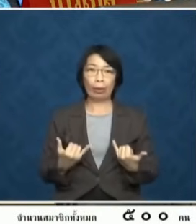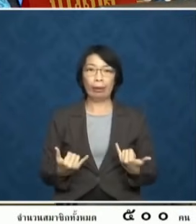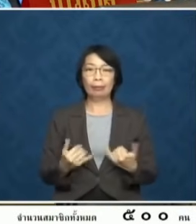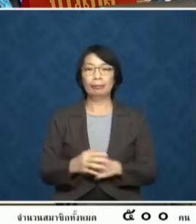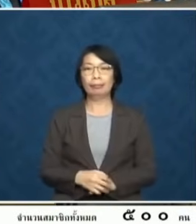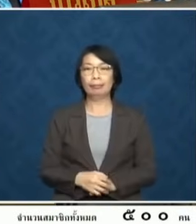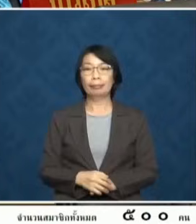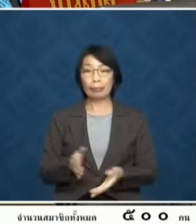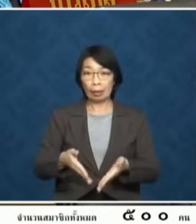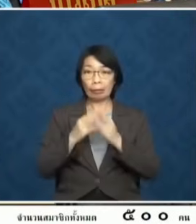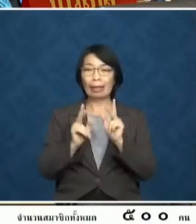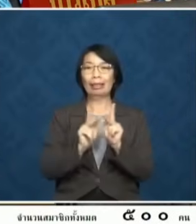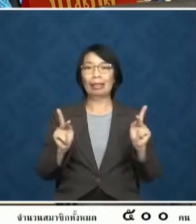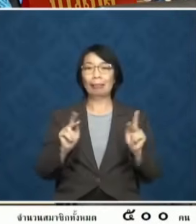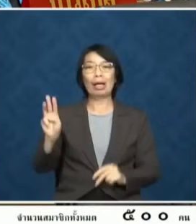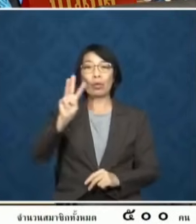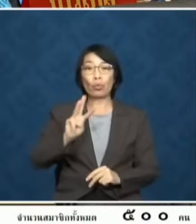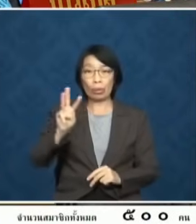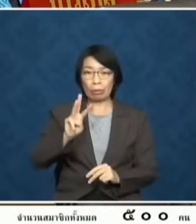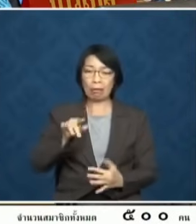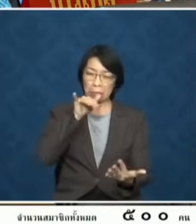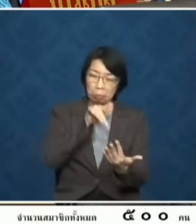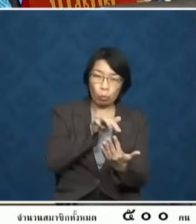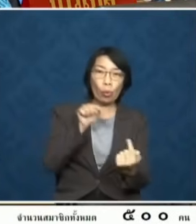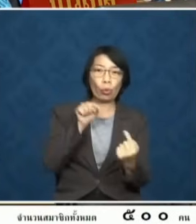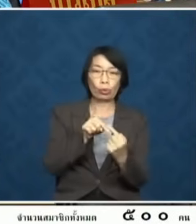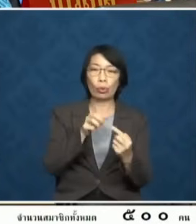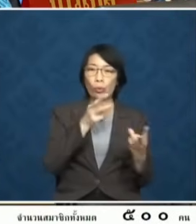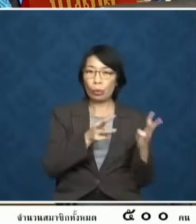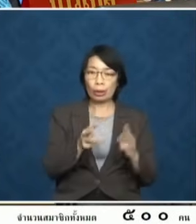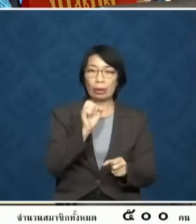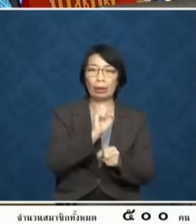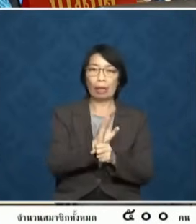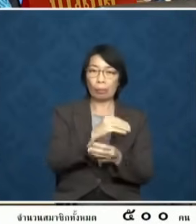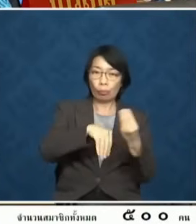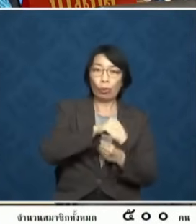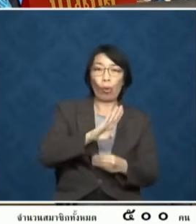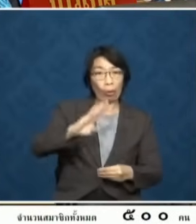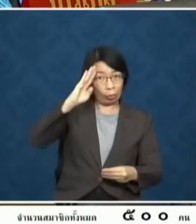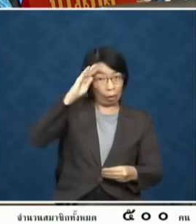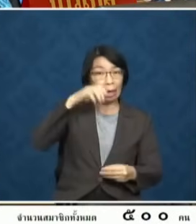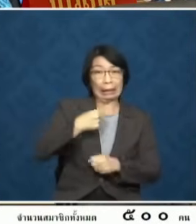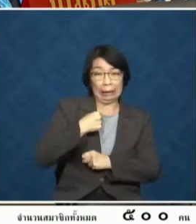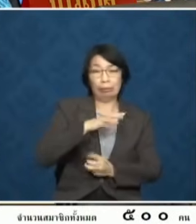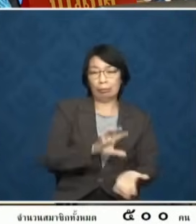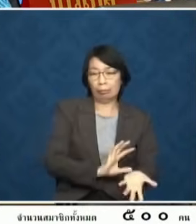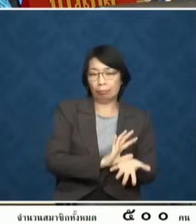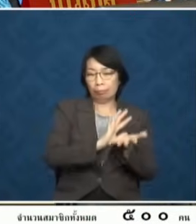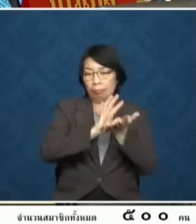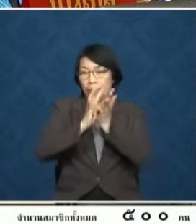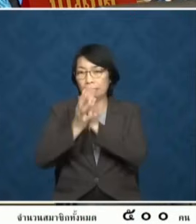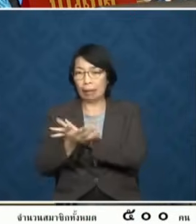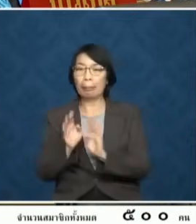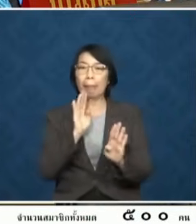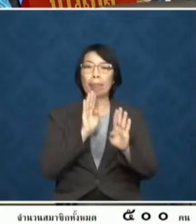การตั้งกรรมาธิการวิสามัญขึ้นมาเพื่อศึกษาการถ่ายโอนธุรกิจของกองทัพเรื่องนี้เป็นประตู